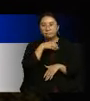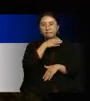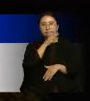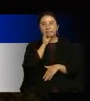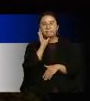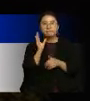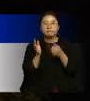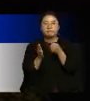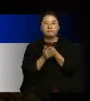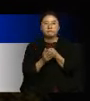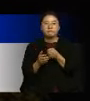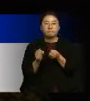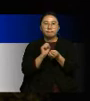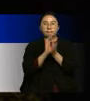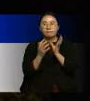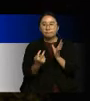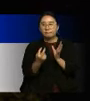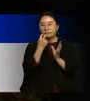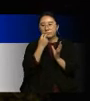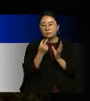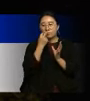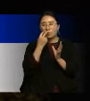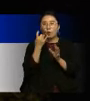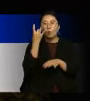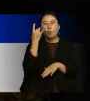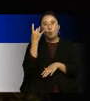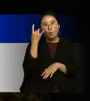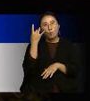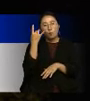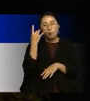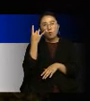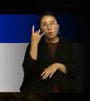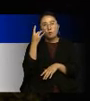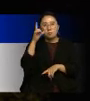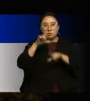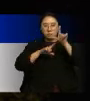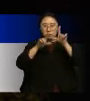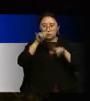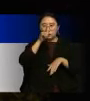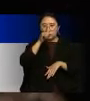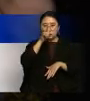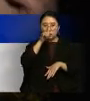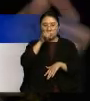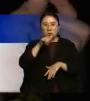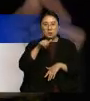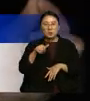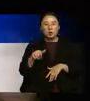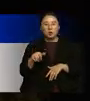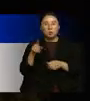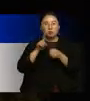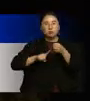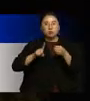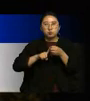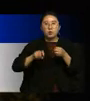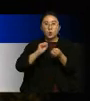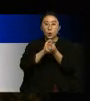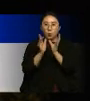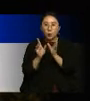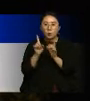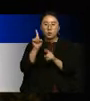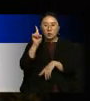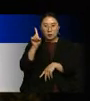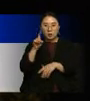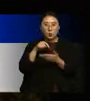들어가니까. 그리고 꽃은 어떤 생명의 원초적인 모습이라고 마치 부처가 꽃 한 송이 들어가지고 어떤